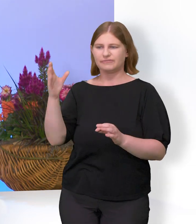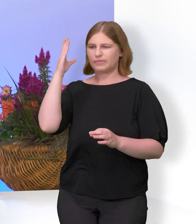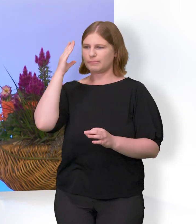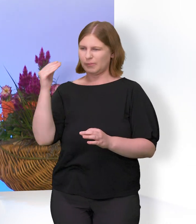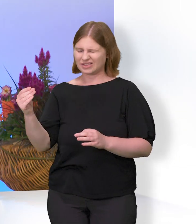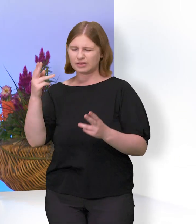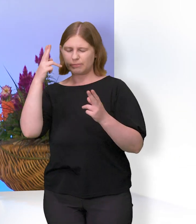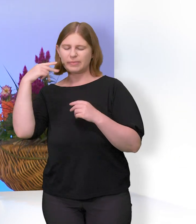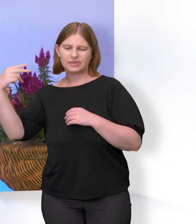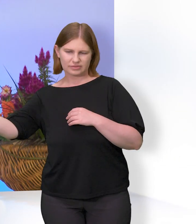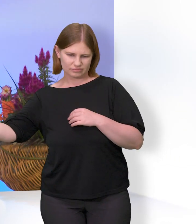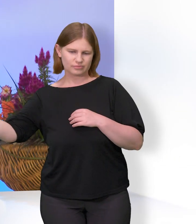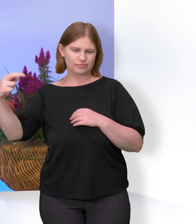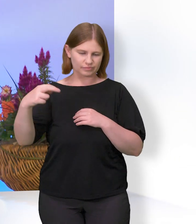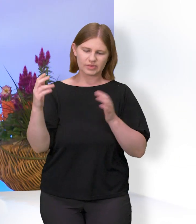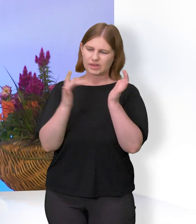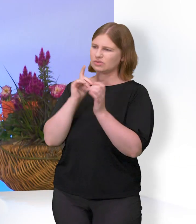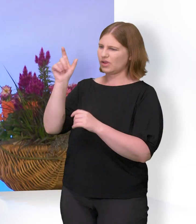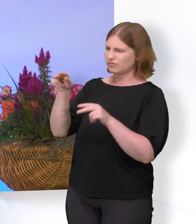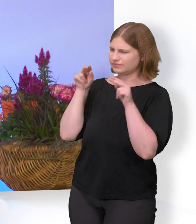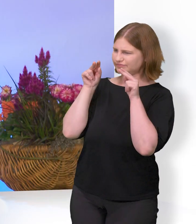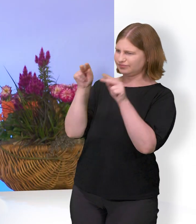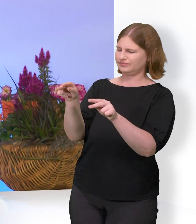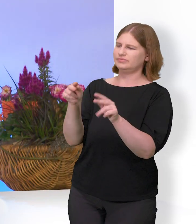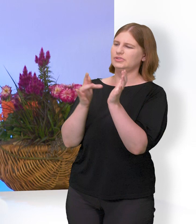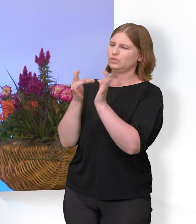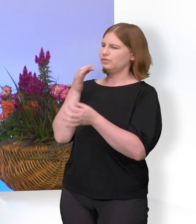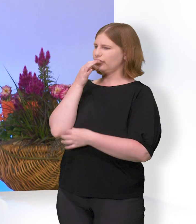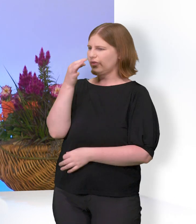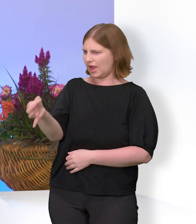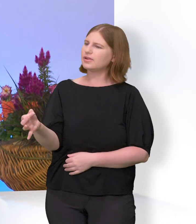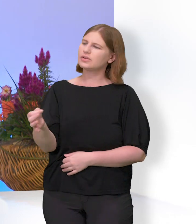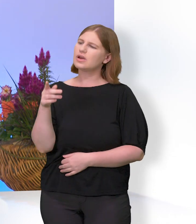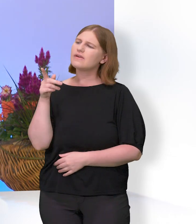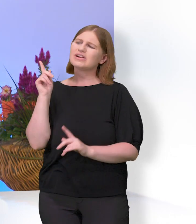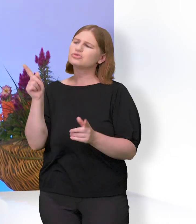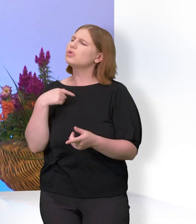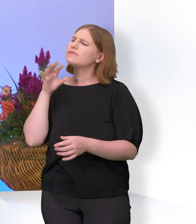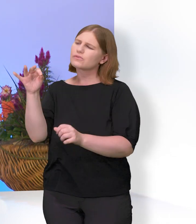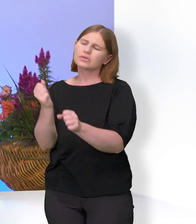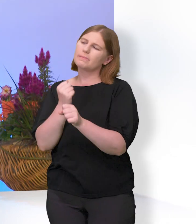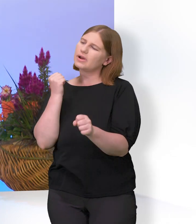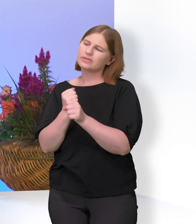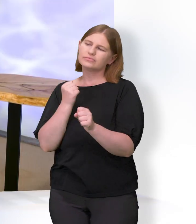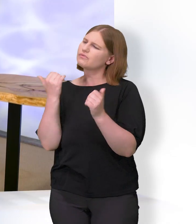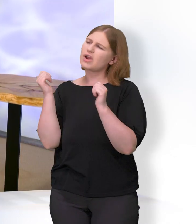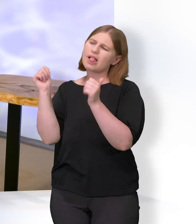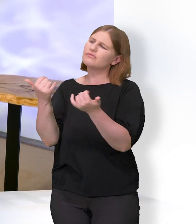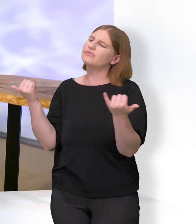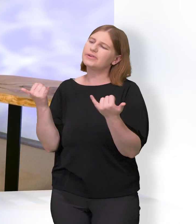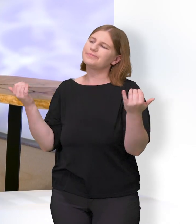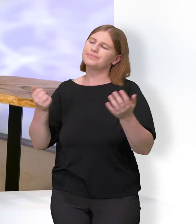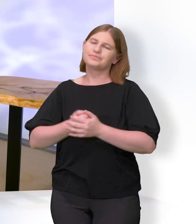ihm steht, sieht er ihn an und fragt ihn, was soll ich für dich tun?